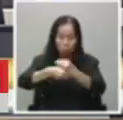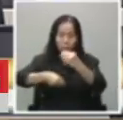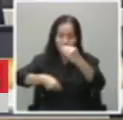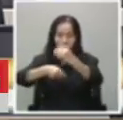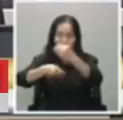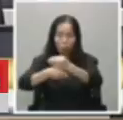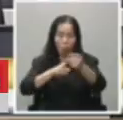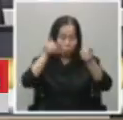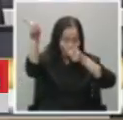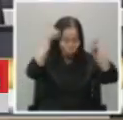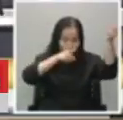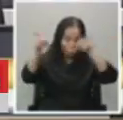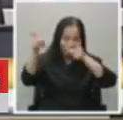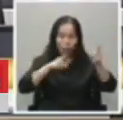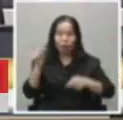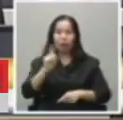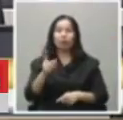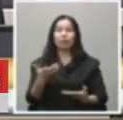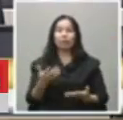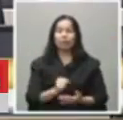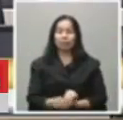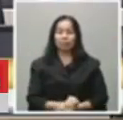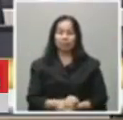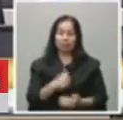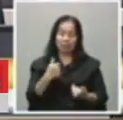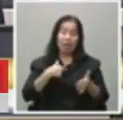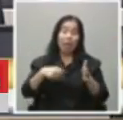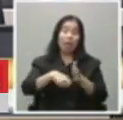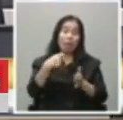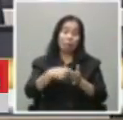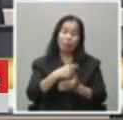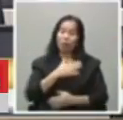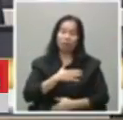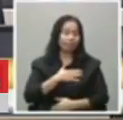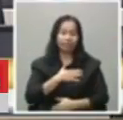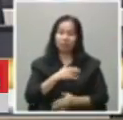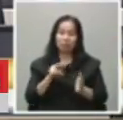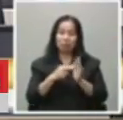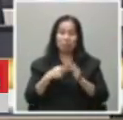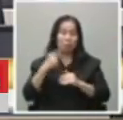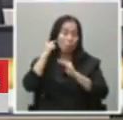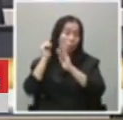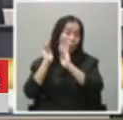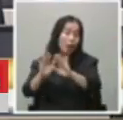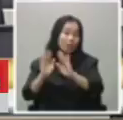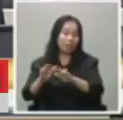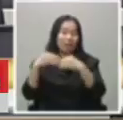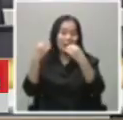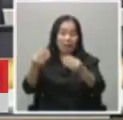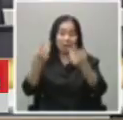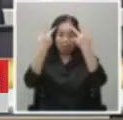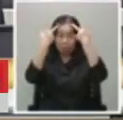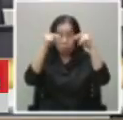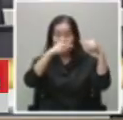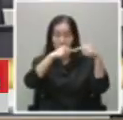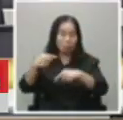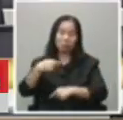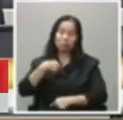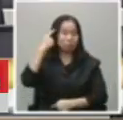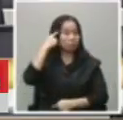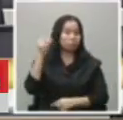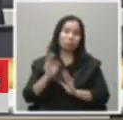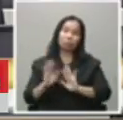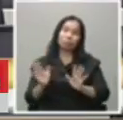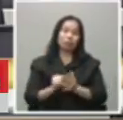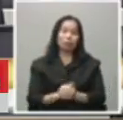ท่านประธานครับเหตุผลที่ผมบอกว่าไม่สามารถไว้วางใจและพี่น้องประชาชนทั้งประเทศรู้สึกเหมือนกันหมดครับเศรษฐกิจมัน